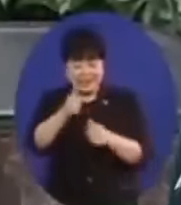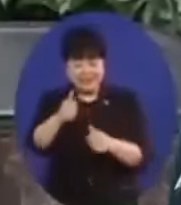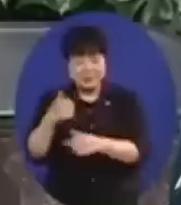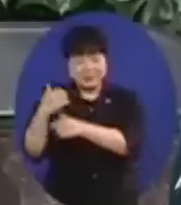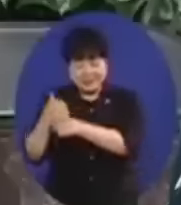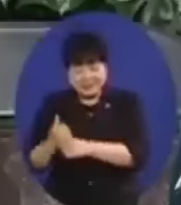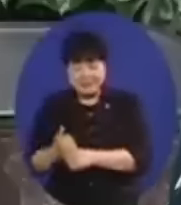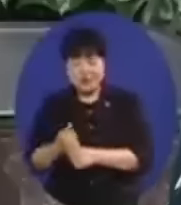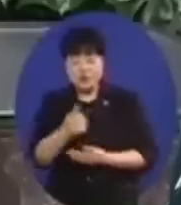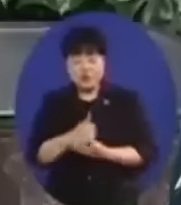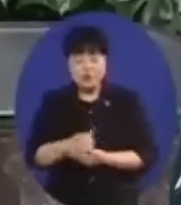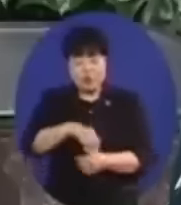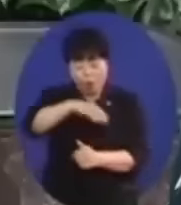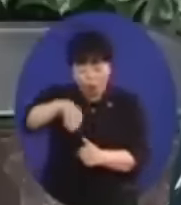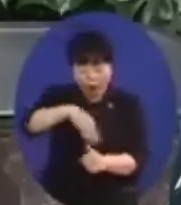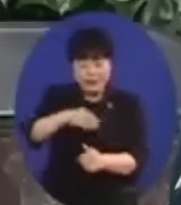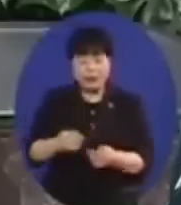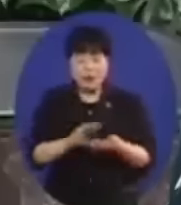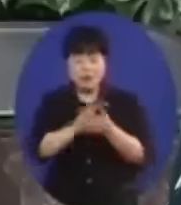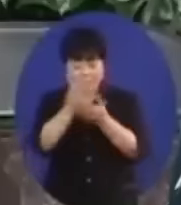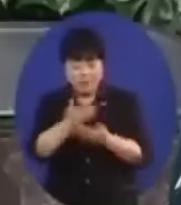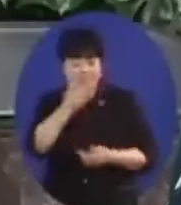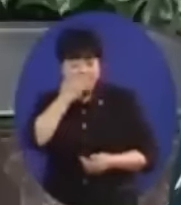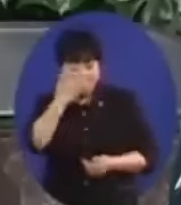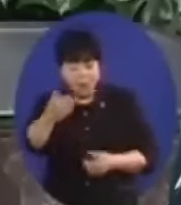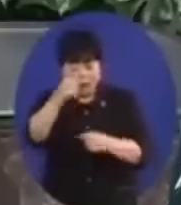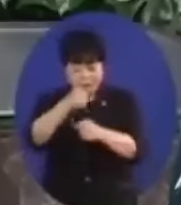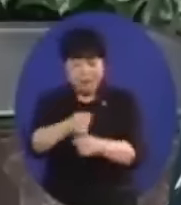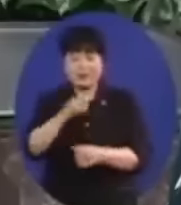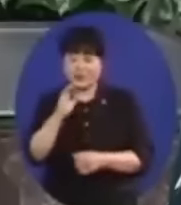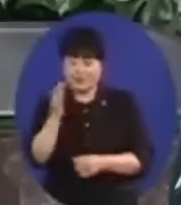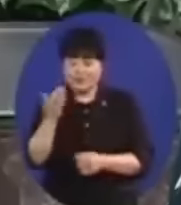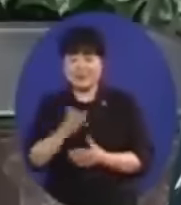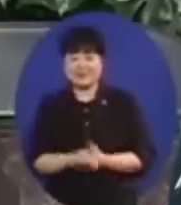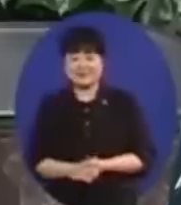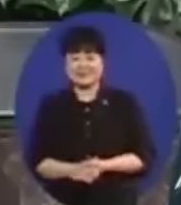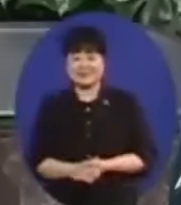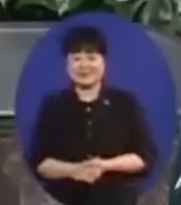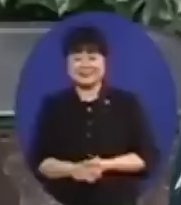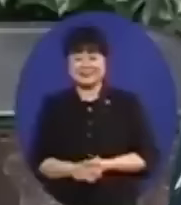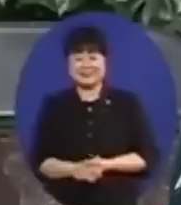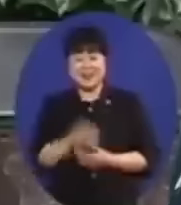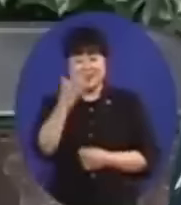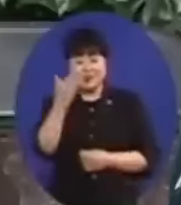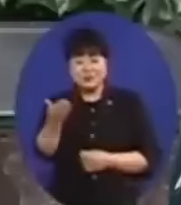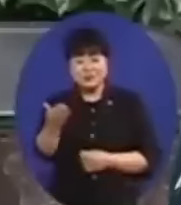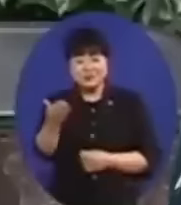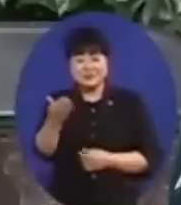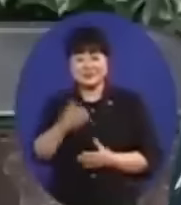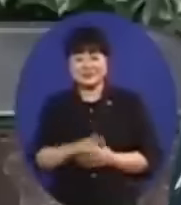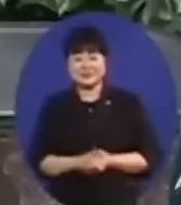의지하고 운명과 환경을 변화시키도록 만들어진 것입니다. 여러분,